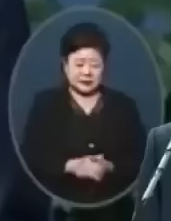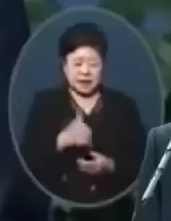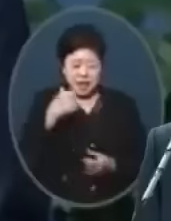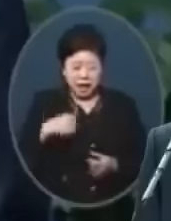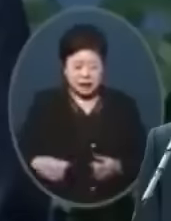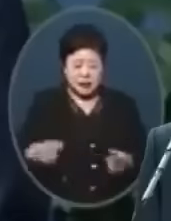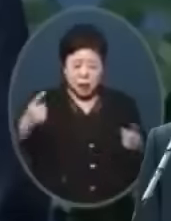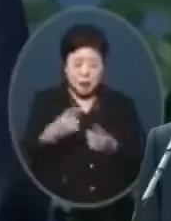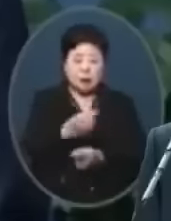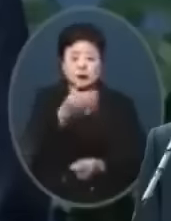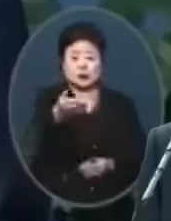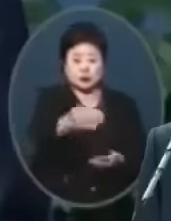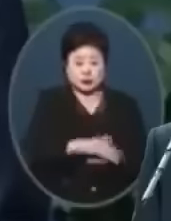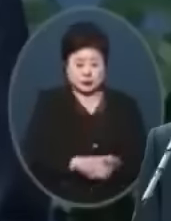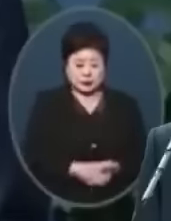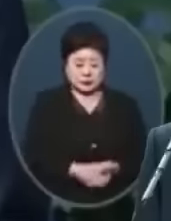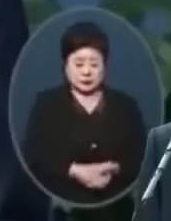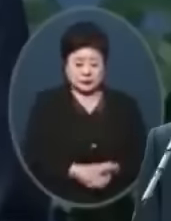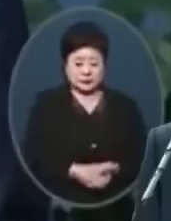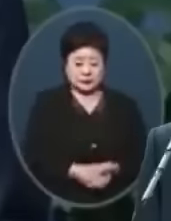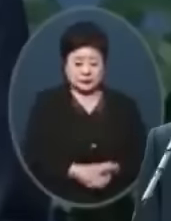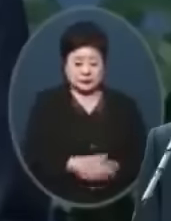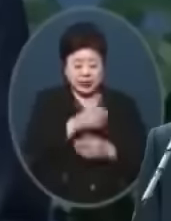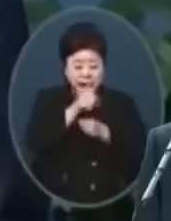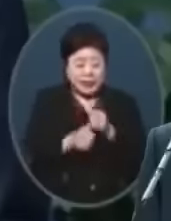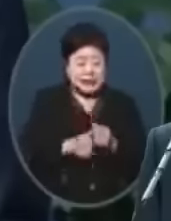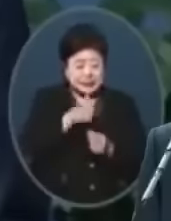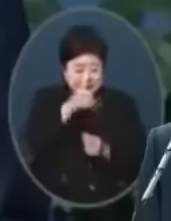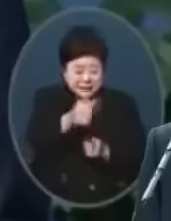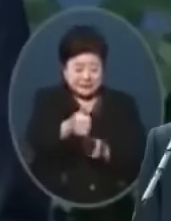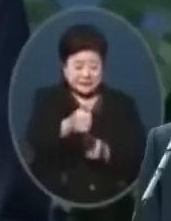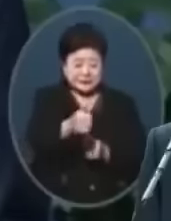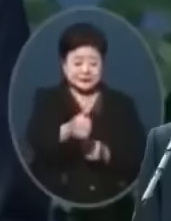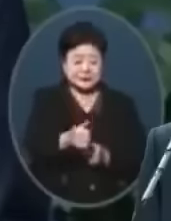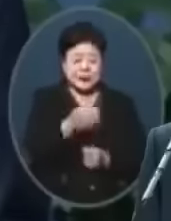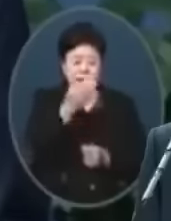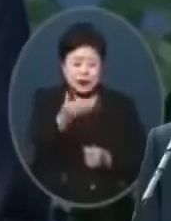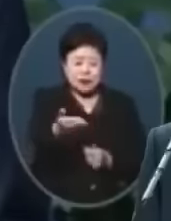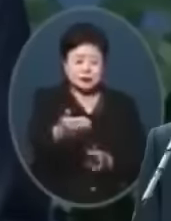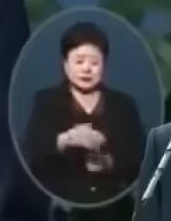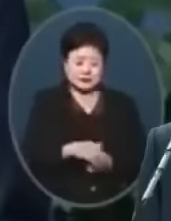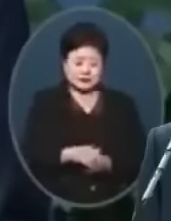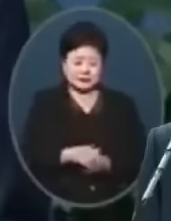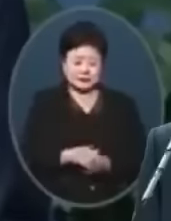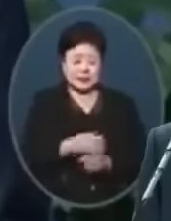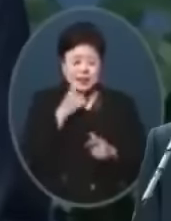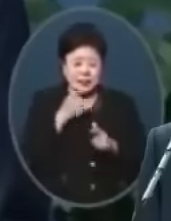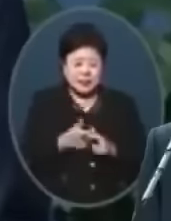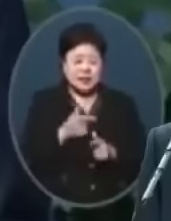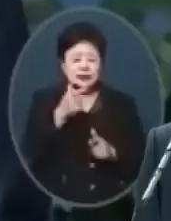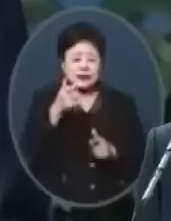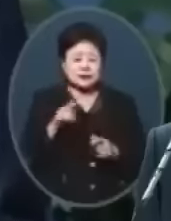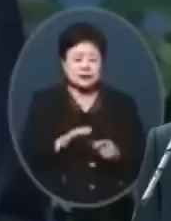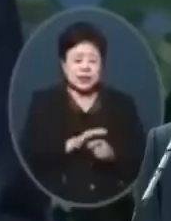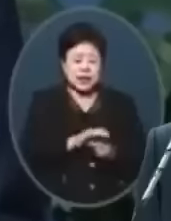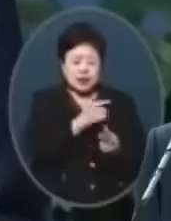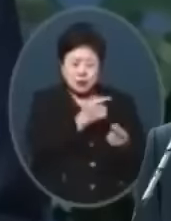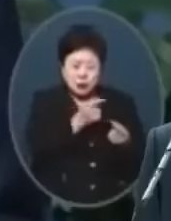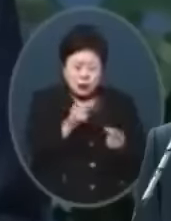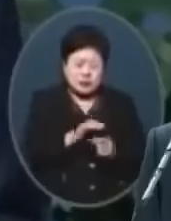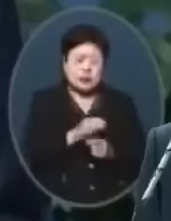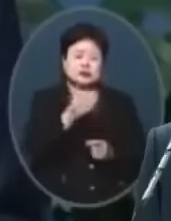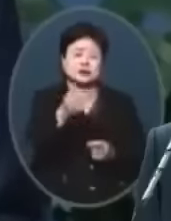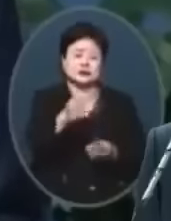아들과 맞바꾼 것입니다. 하나님이 여러분을 예수님을 사랑한 것만큼 사랑한다.